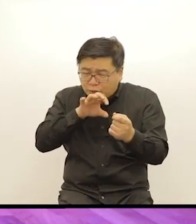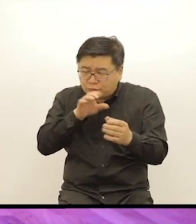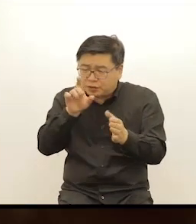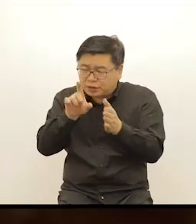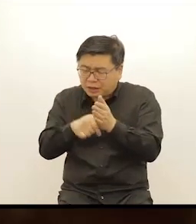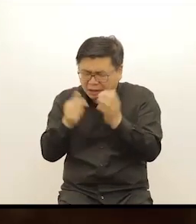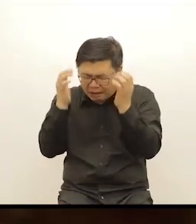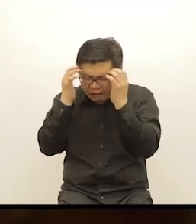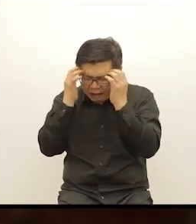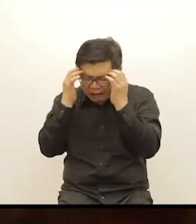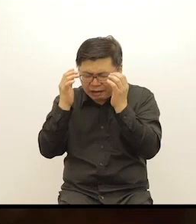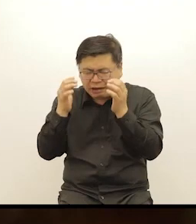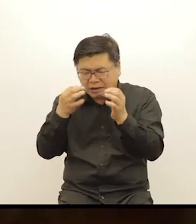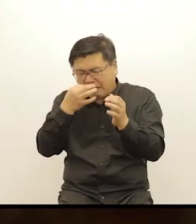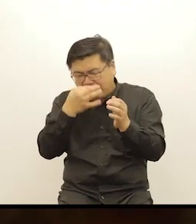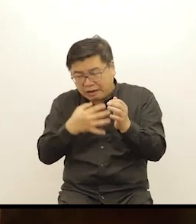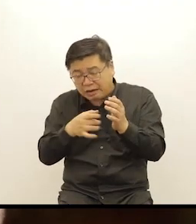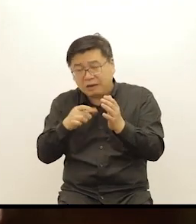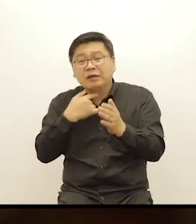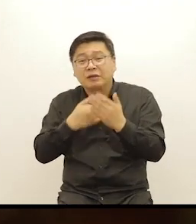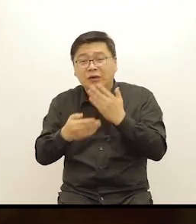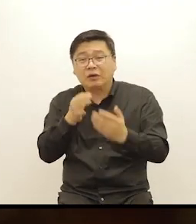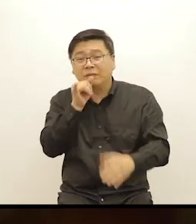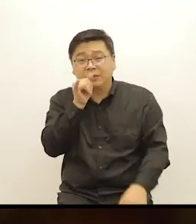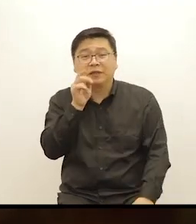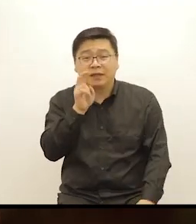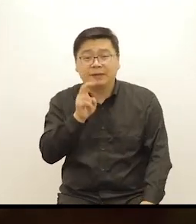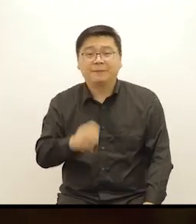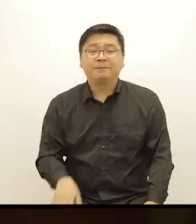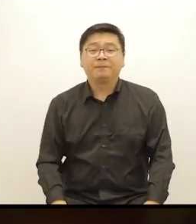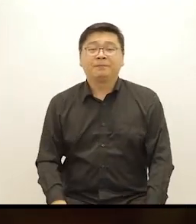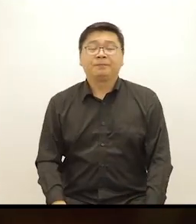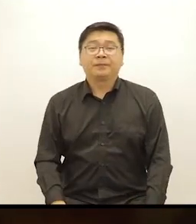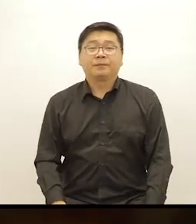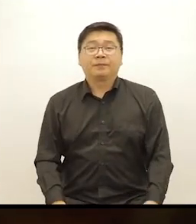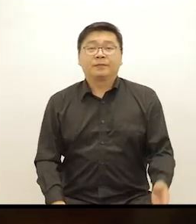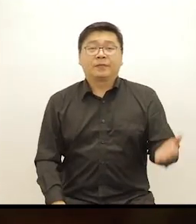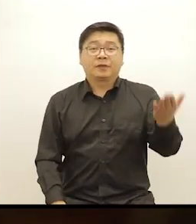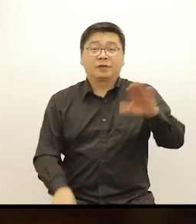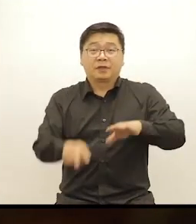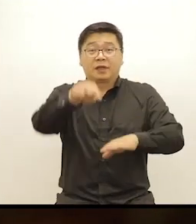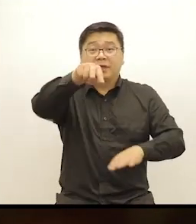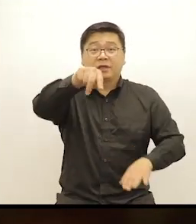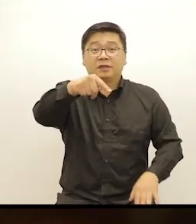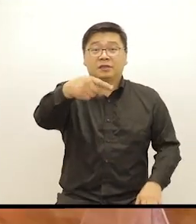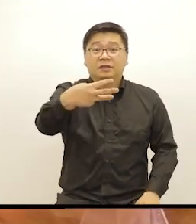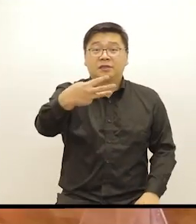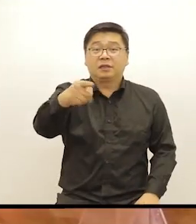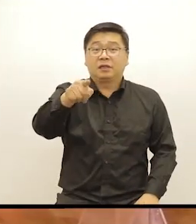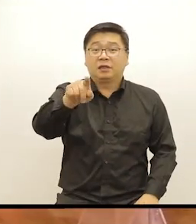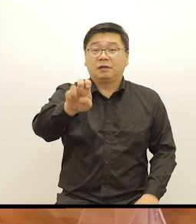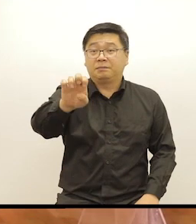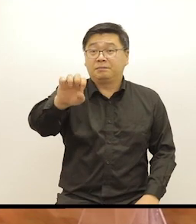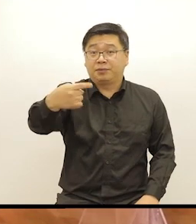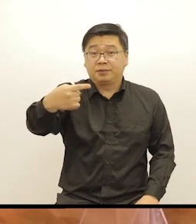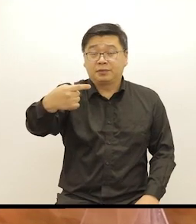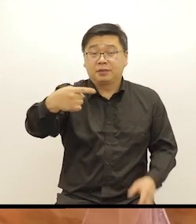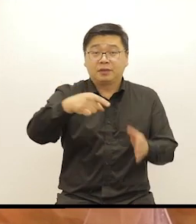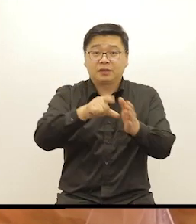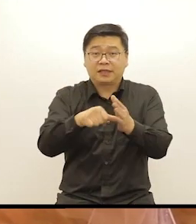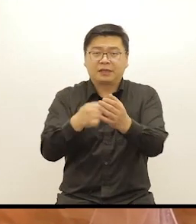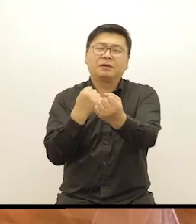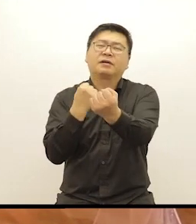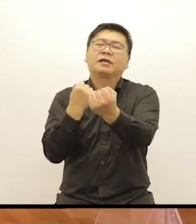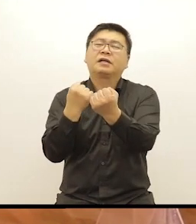힘든 시간을 거치지 않습니까? 예. 근데 뭐 그런 슬럼프 앞에서 뭐 본인만의 어떤